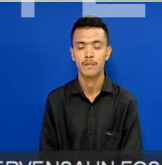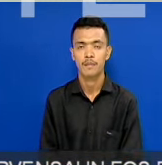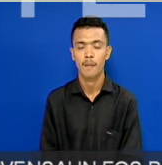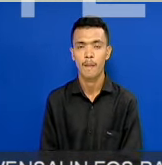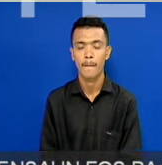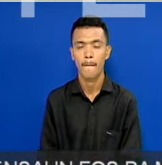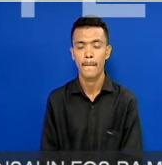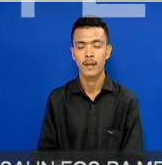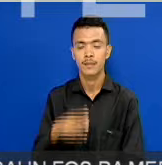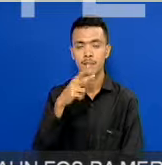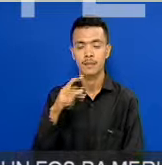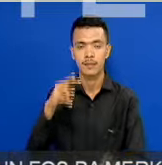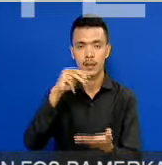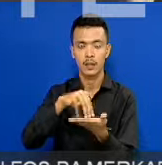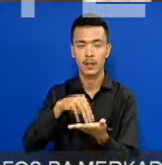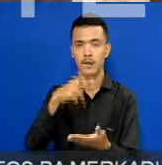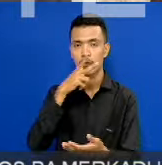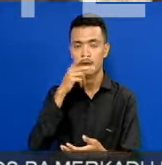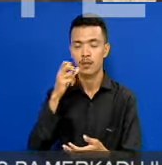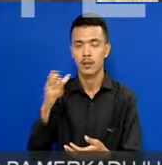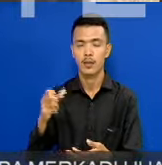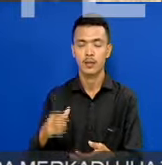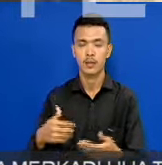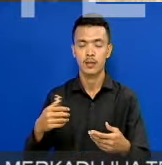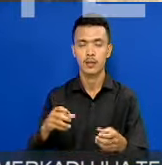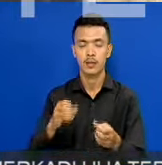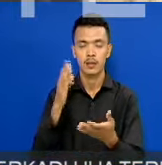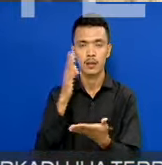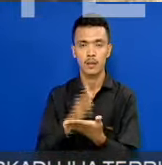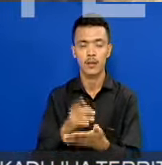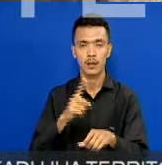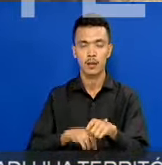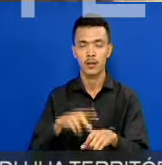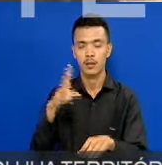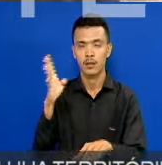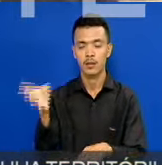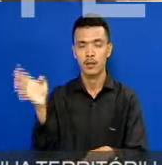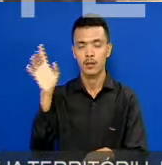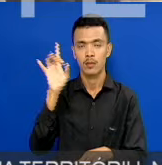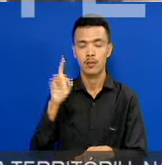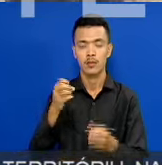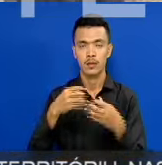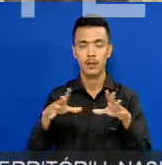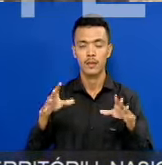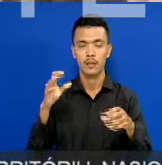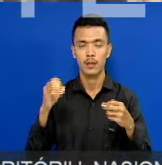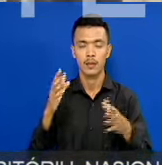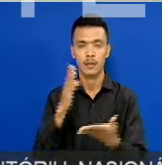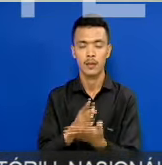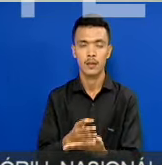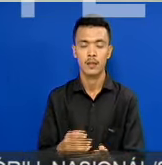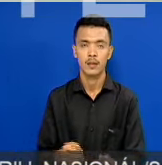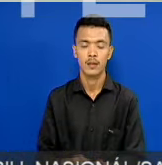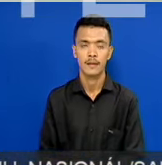Ah, Portugis atau si abandonamos ya horas balu horas 44 horas si abandonai. Portugis ni